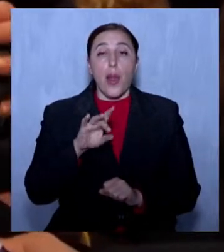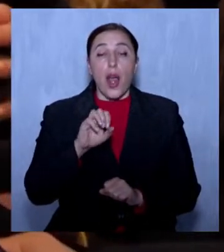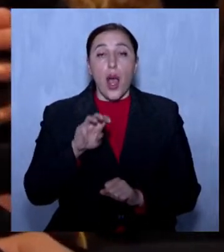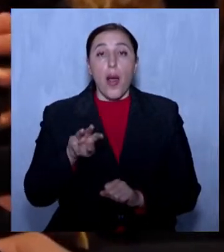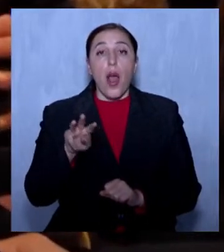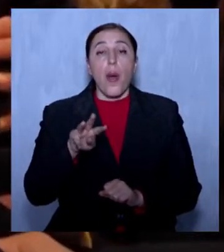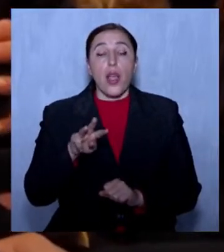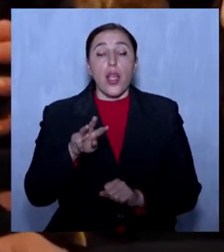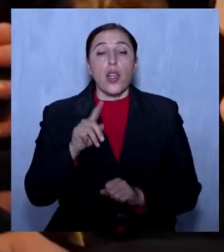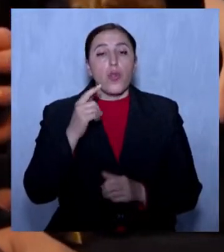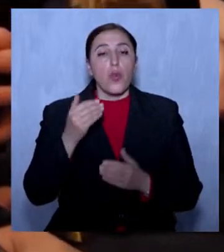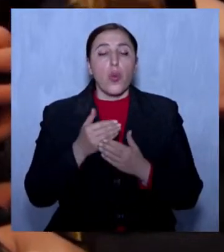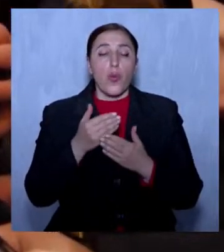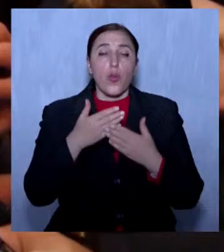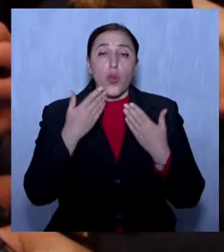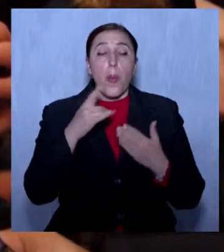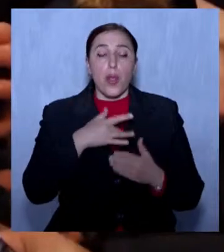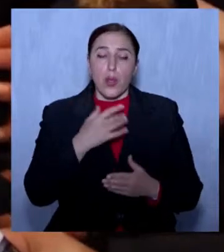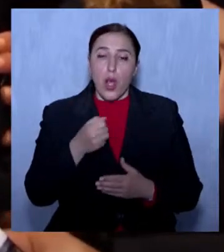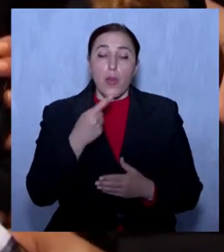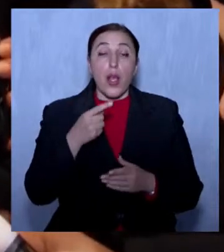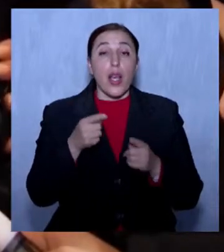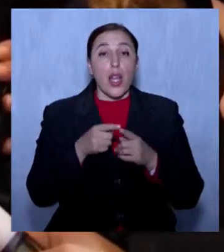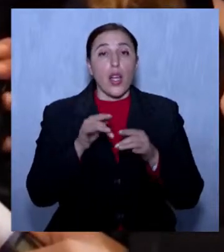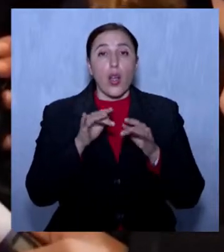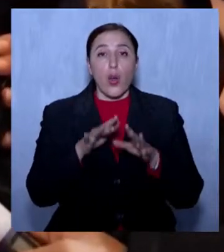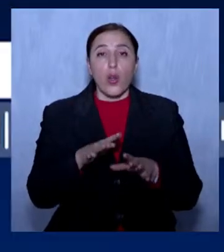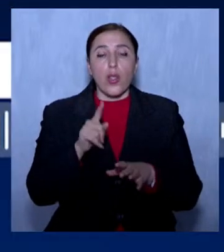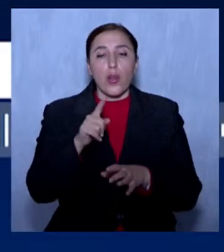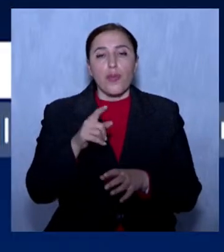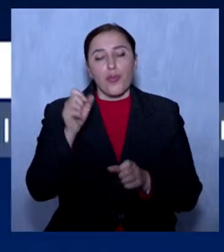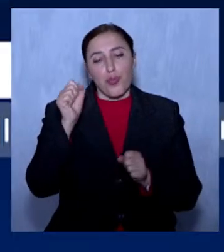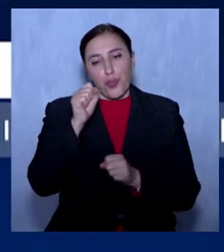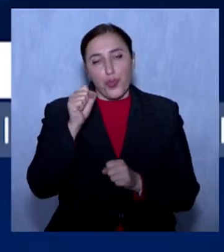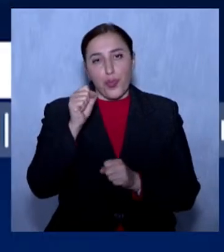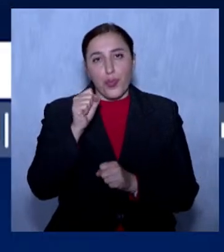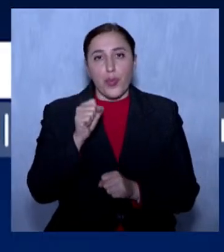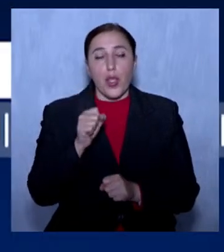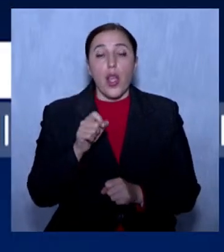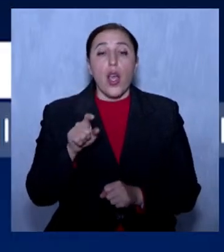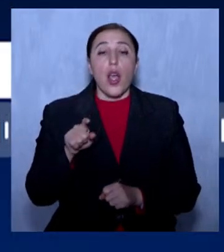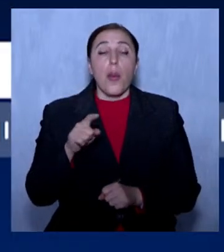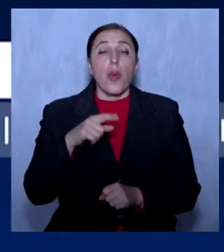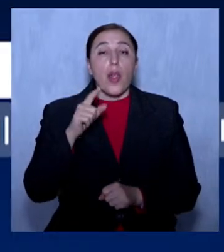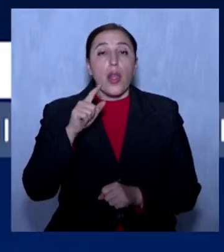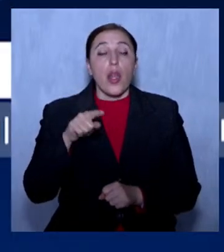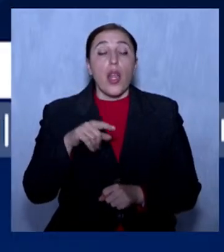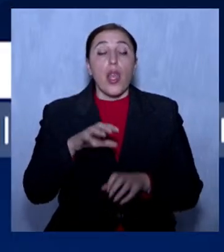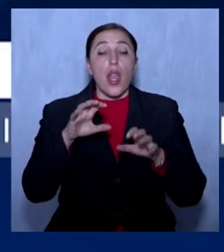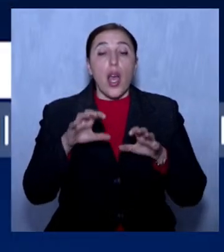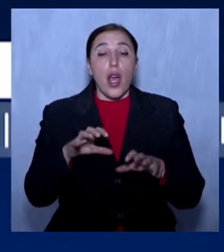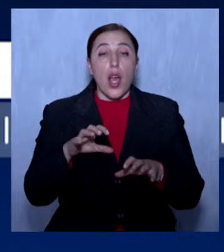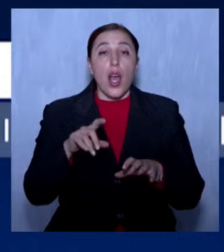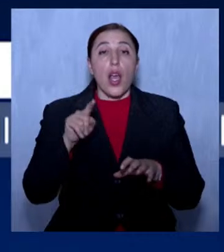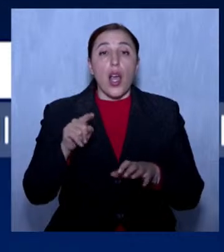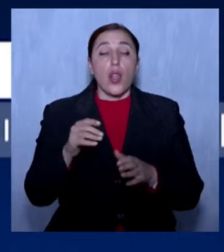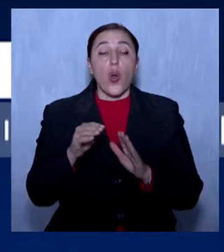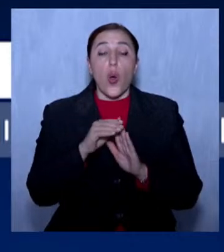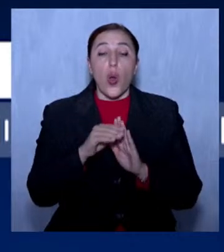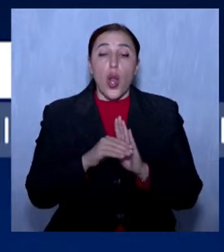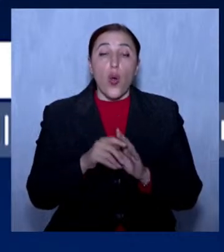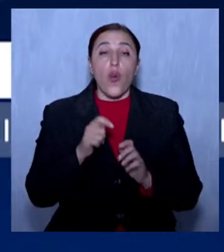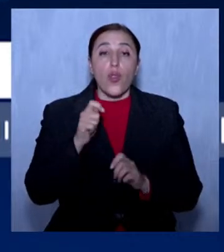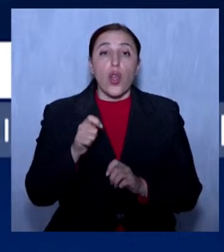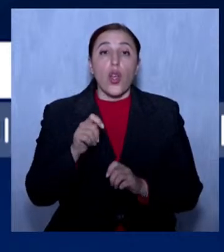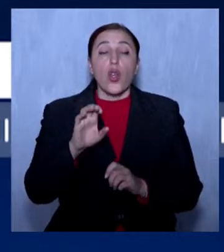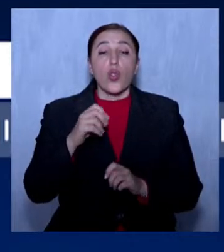որևէ տեղեկություն չուներ, սակայն պնդեց, քրեական գործը հիմնազուրկ է։ Հանրապետության նախագահին օրենքով տրված են